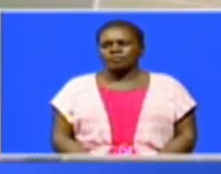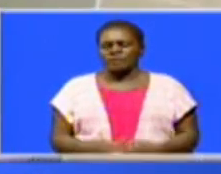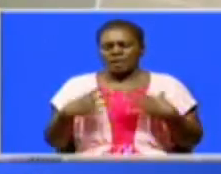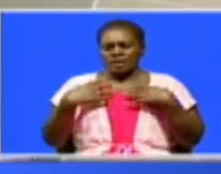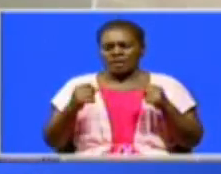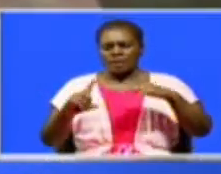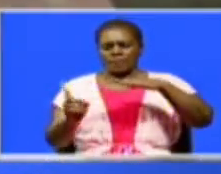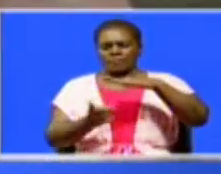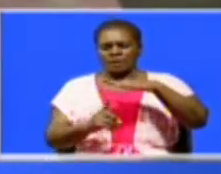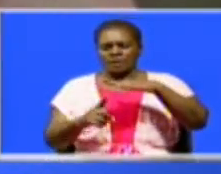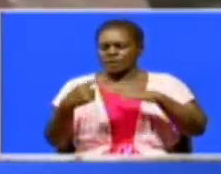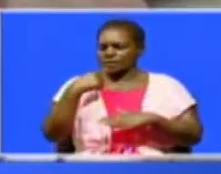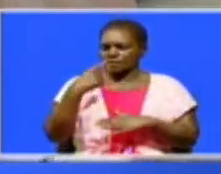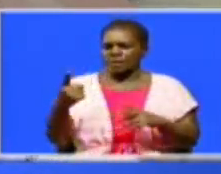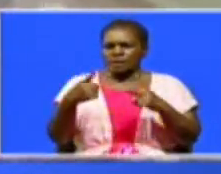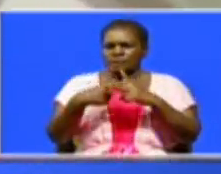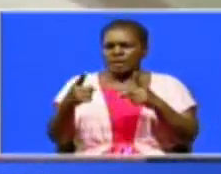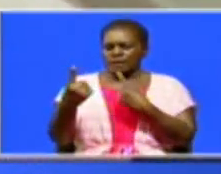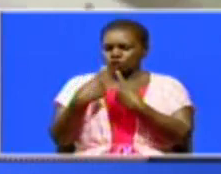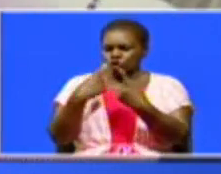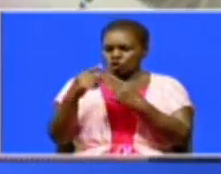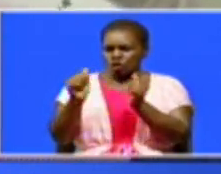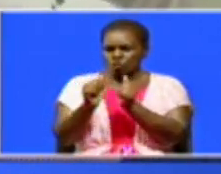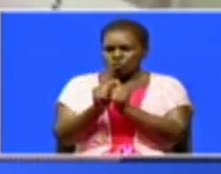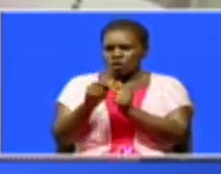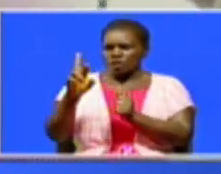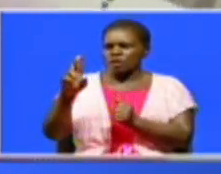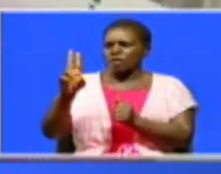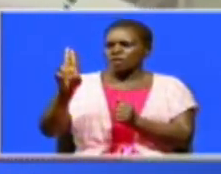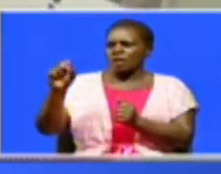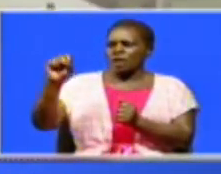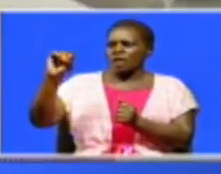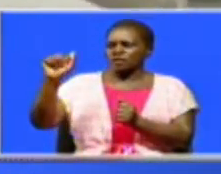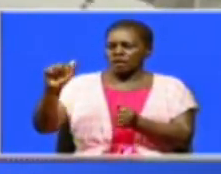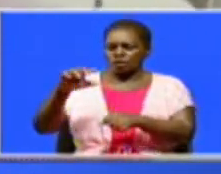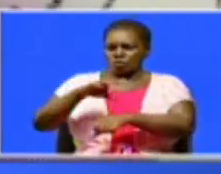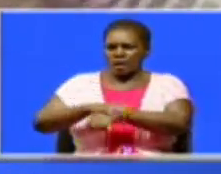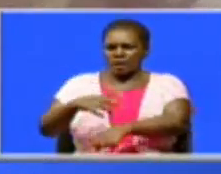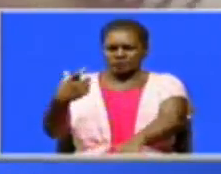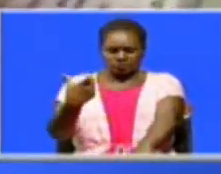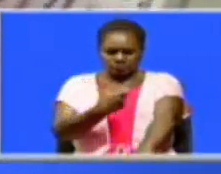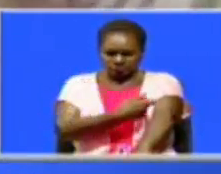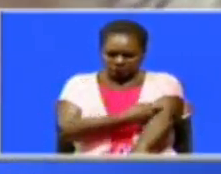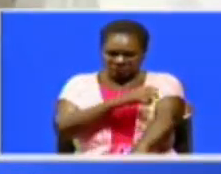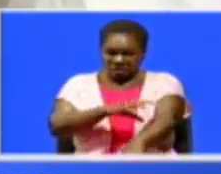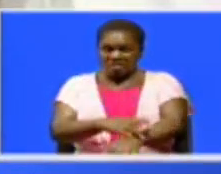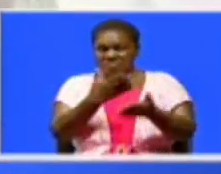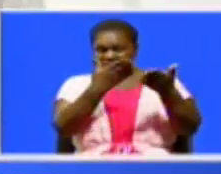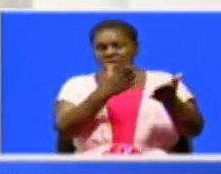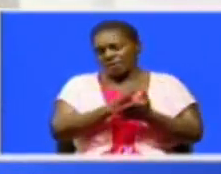Wizara ya Afya imesema ya kuwa itaanza mazungumzo na serikali ya Urusi ili kupata chanjo inayosemekana imevumbuliwa nchini